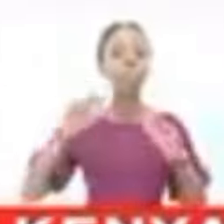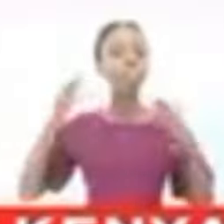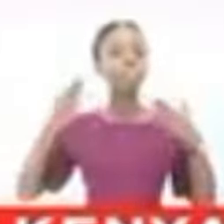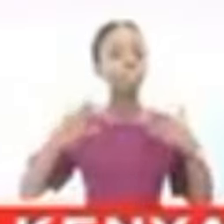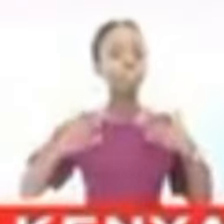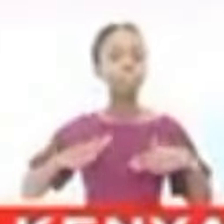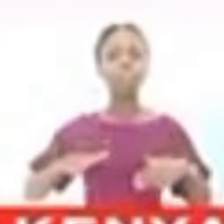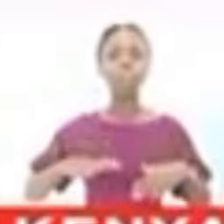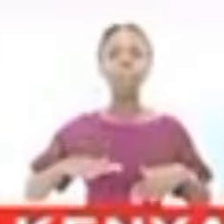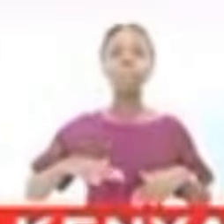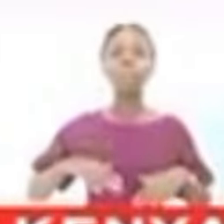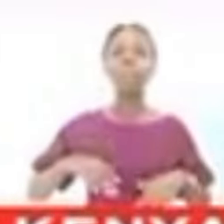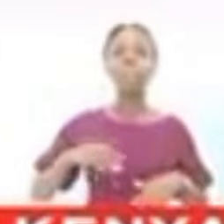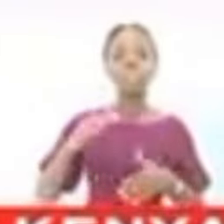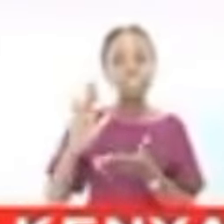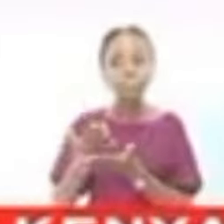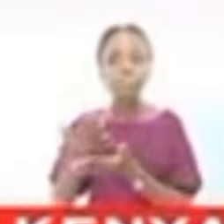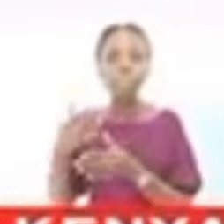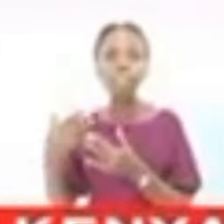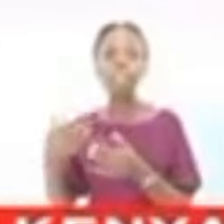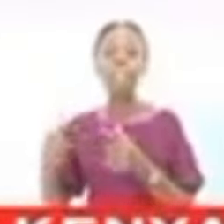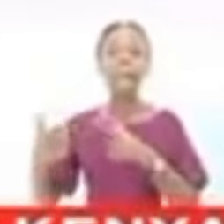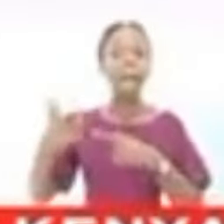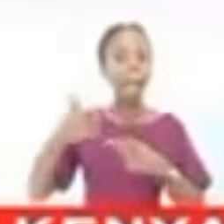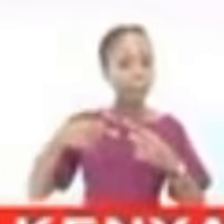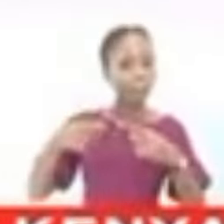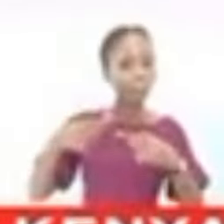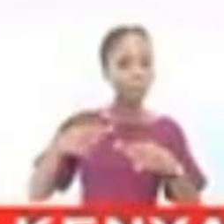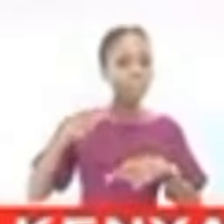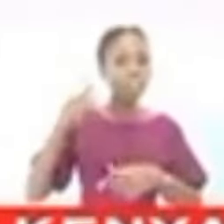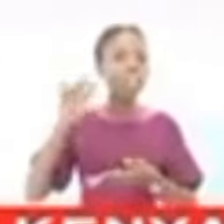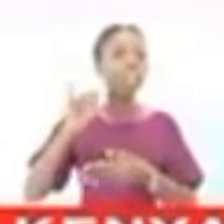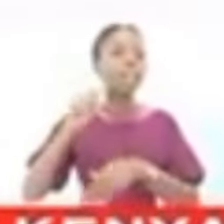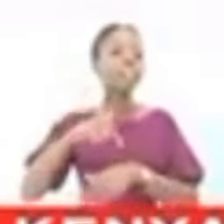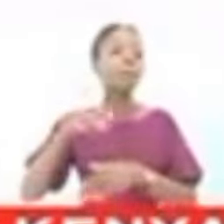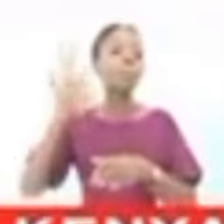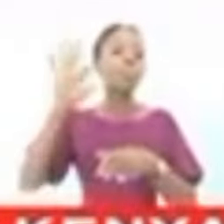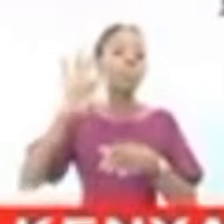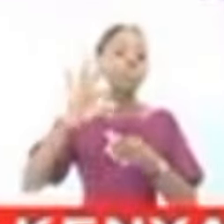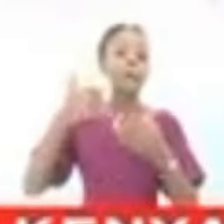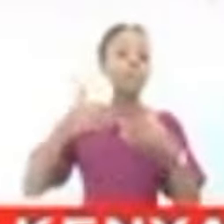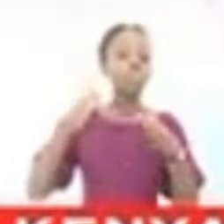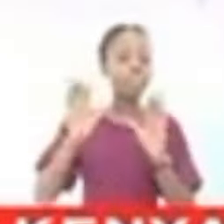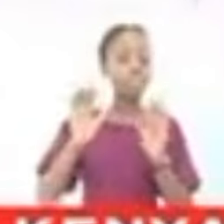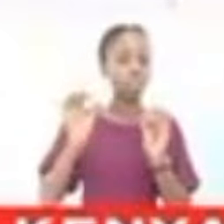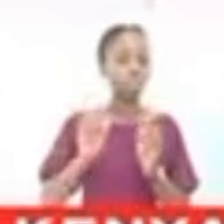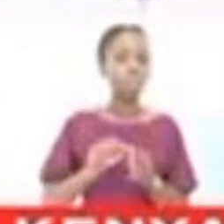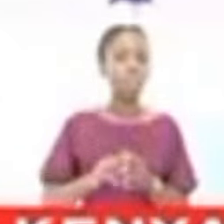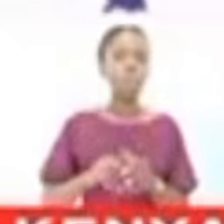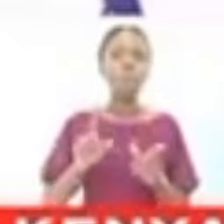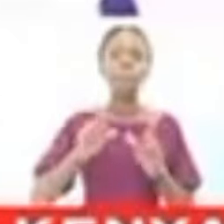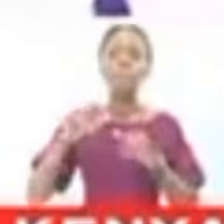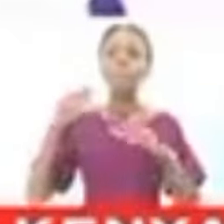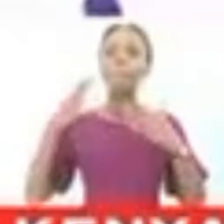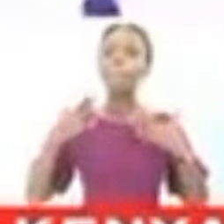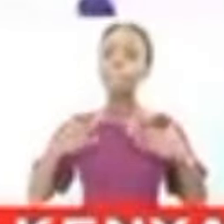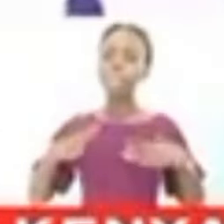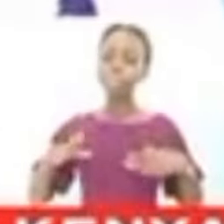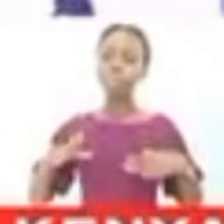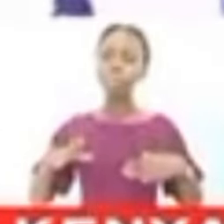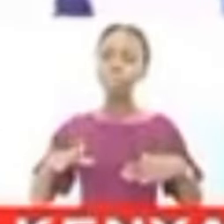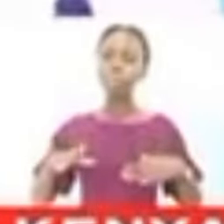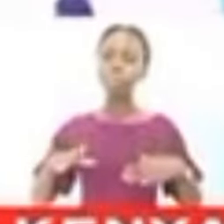Unaambia watu A, B, C, D inakuja, wakati huo uchaguzi hakuna, na unaambia